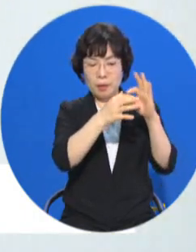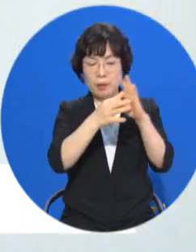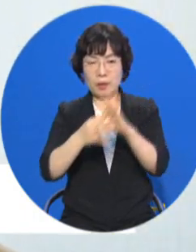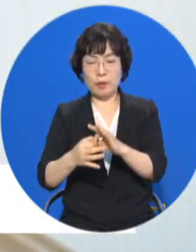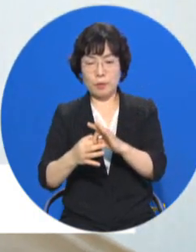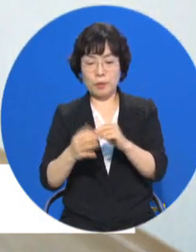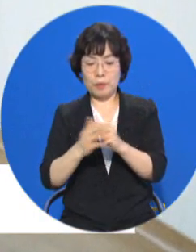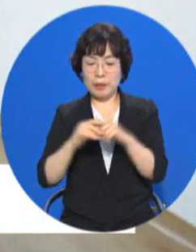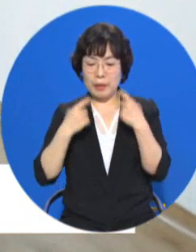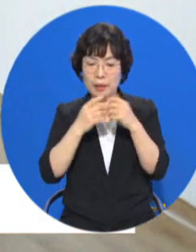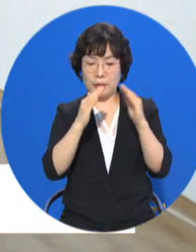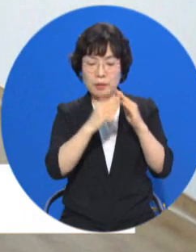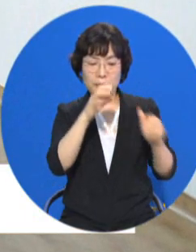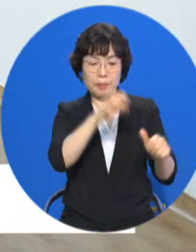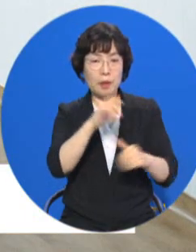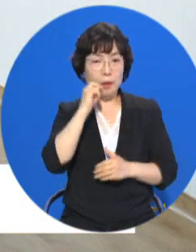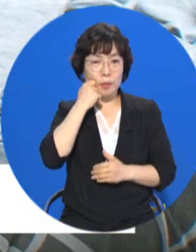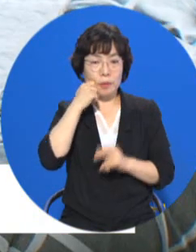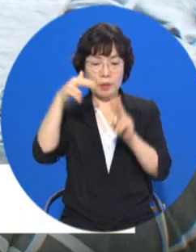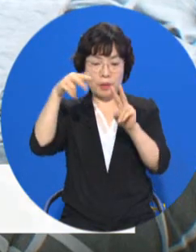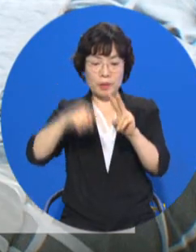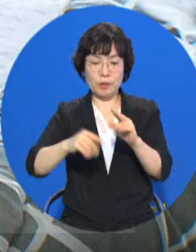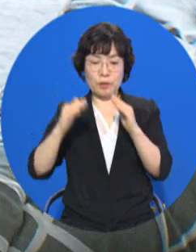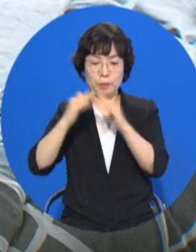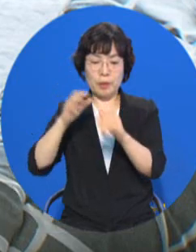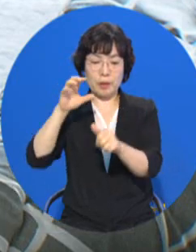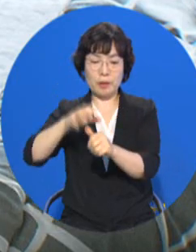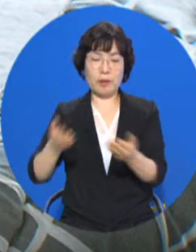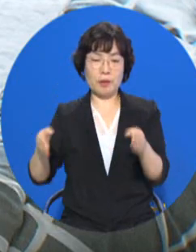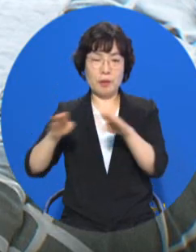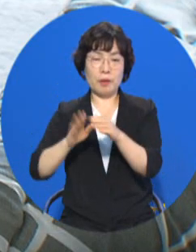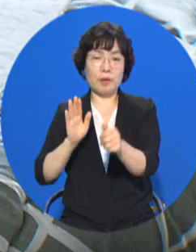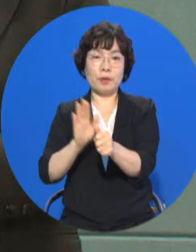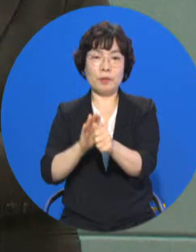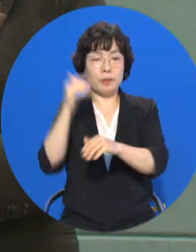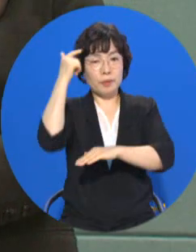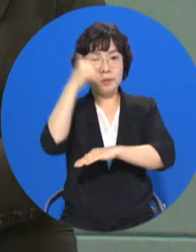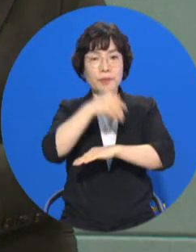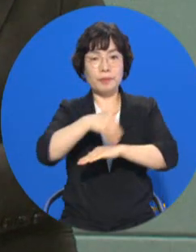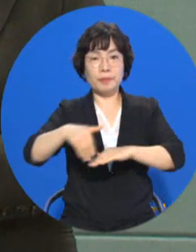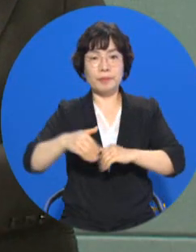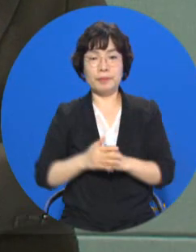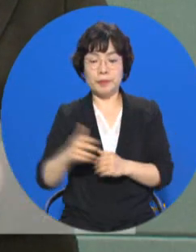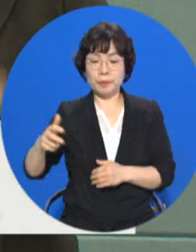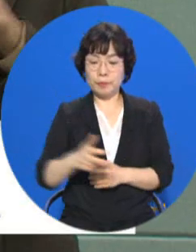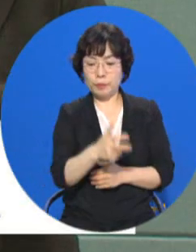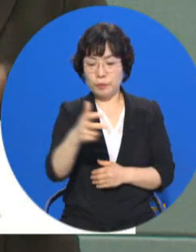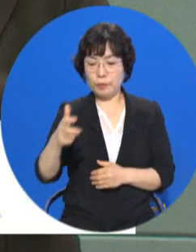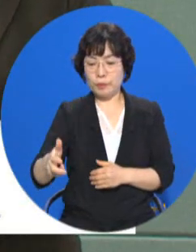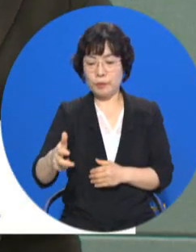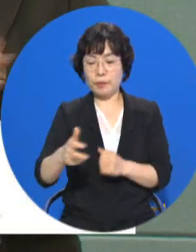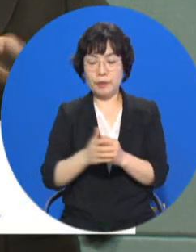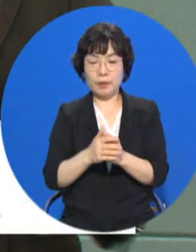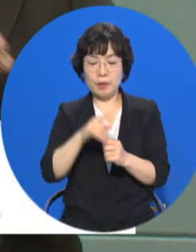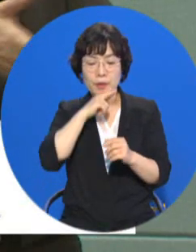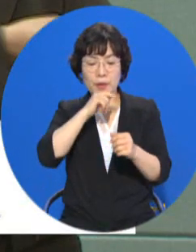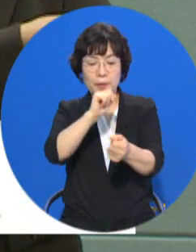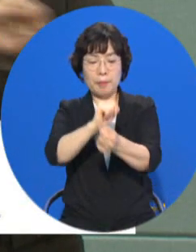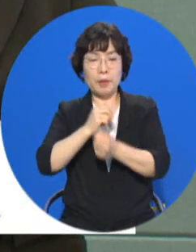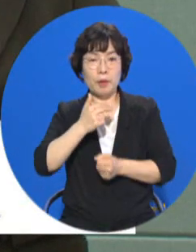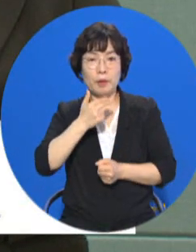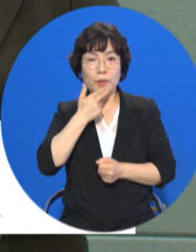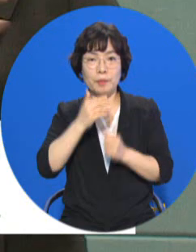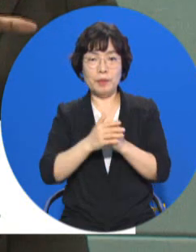격리가 어려운 사람들에게 2주 동안 격리 공간으로 제공할 예정입니다. 서틀버스를 이용해서 음성 판정을